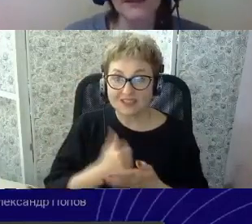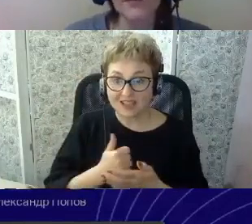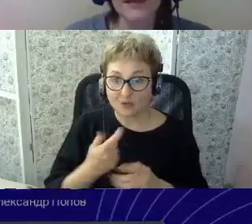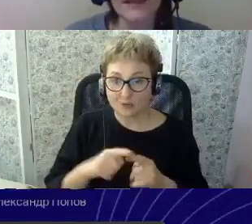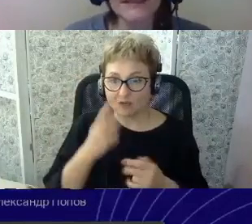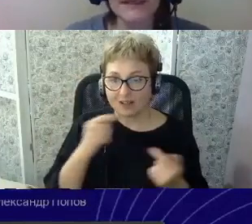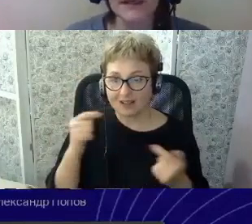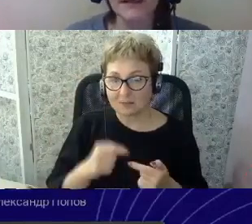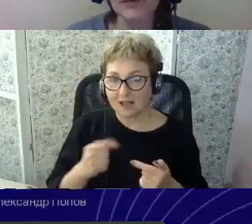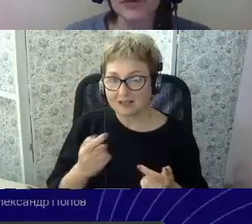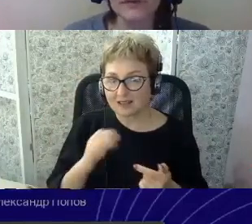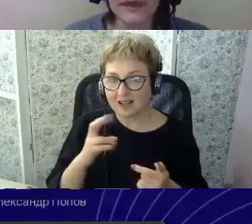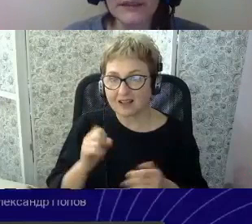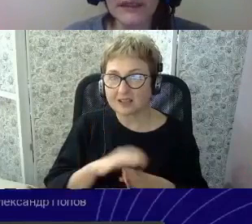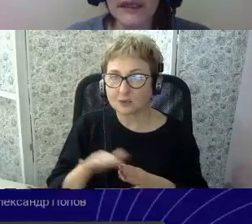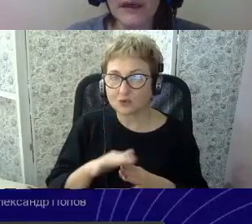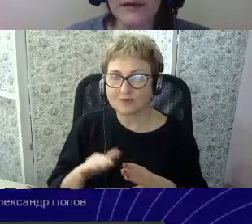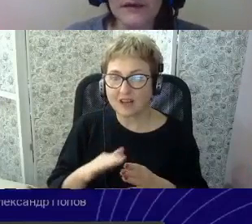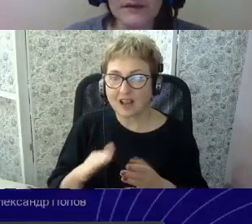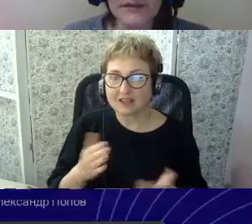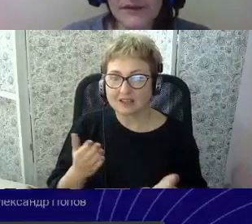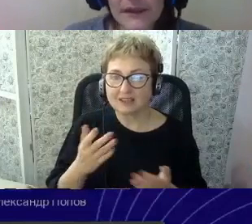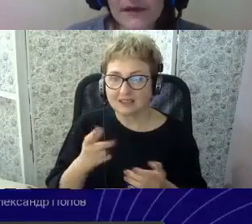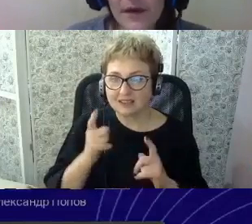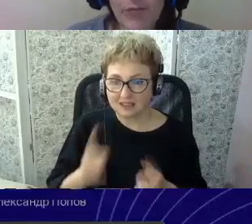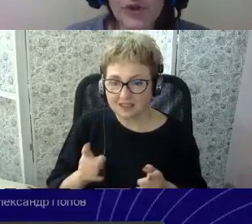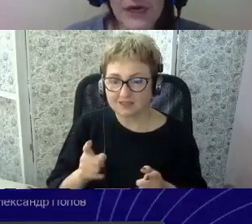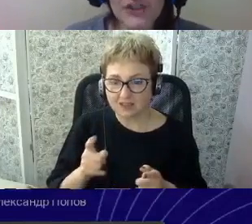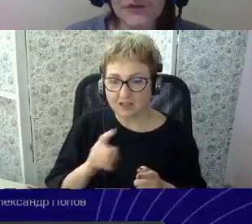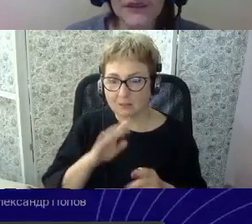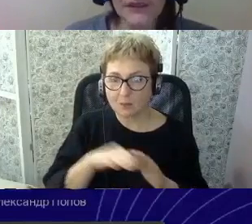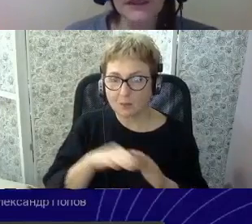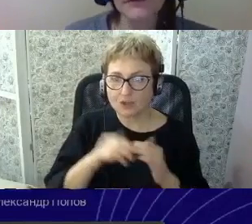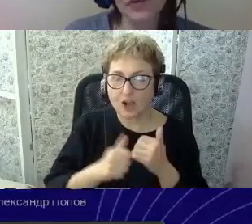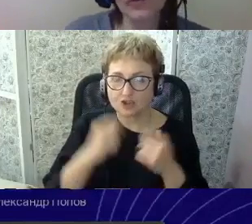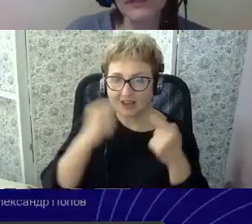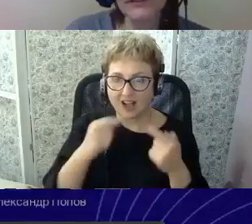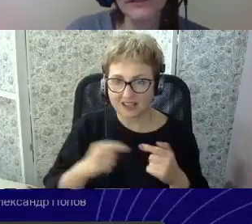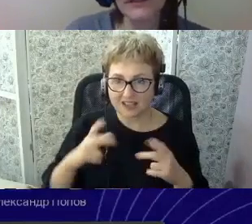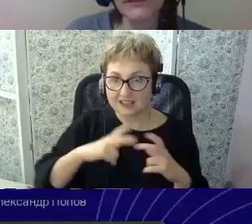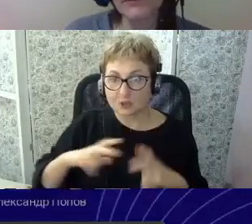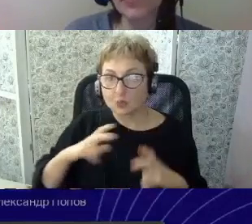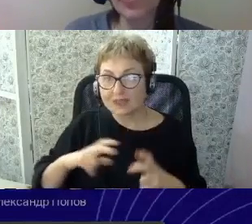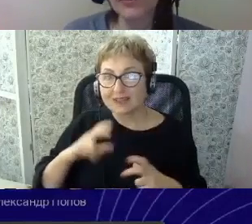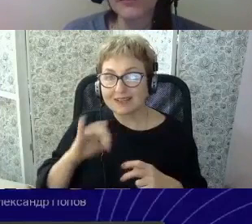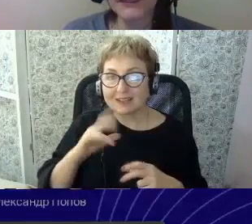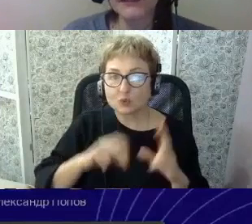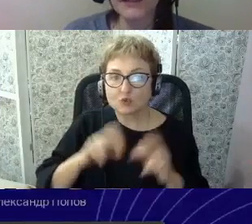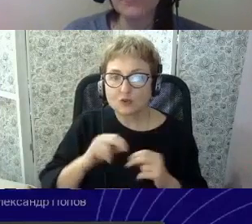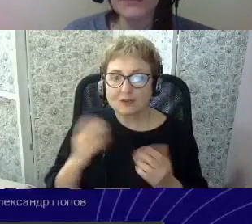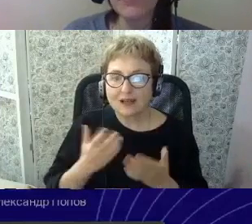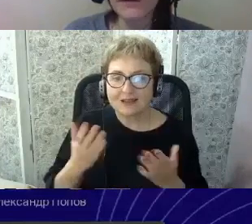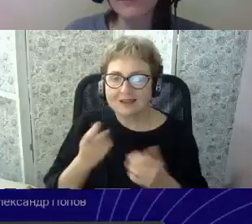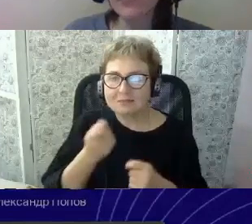эта адаптация, она осуществляется действительно под каждого конкретного студента и с учетом